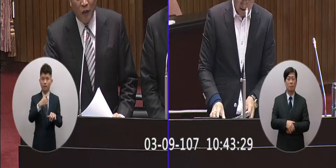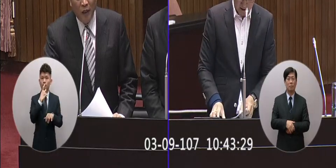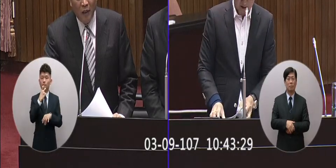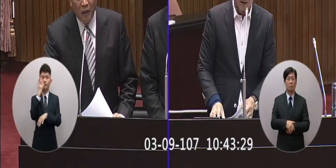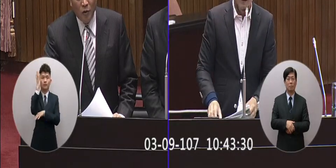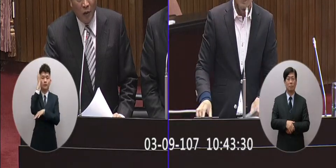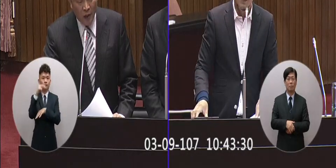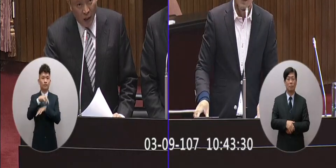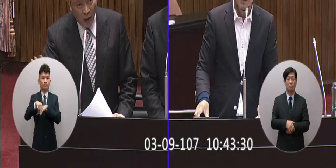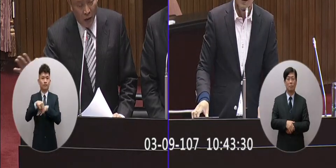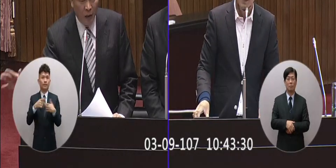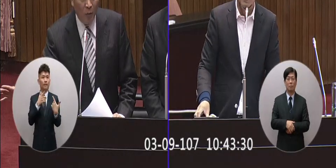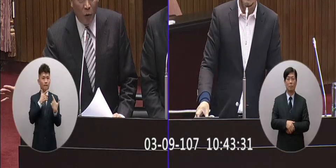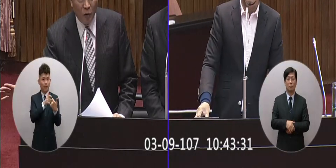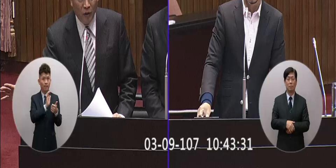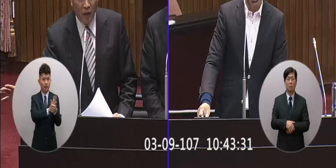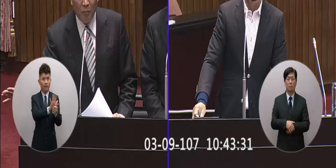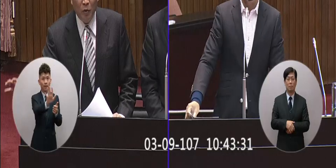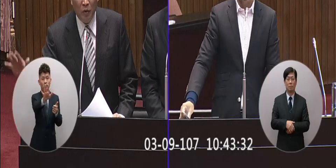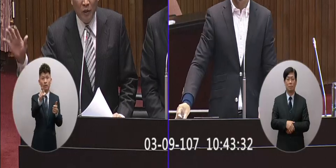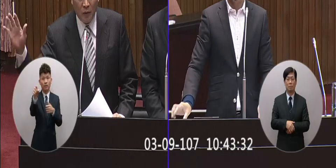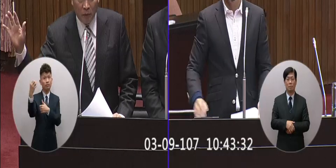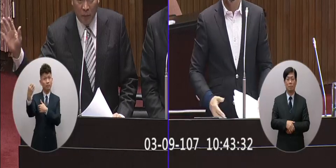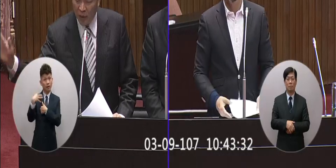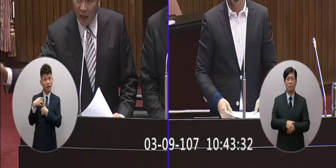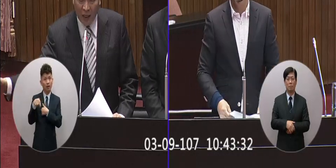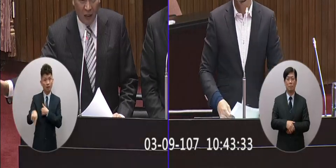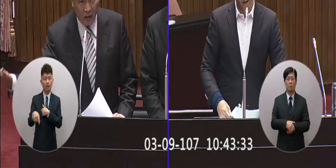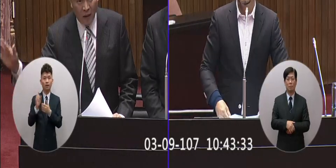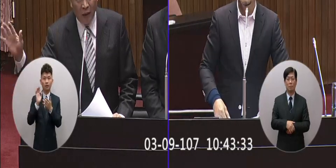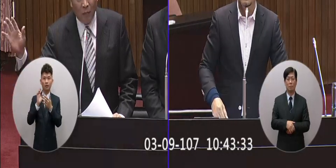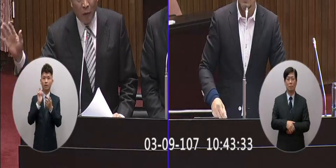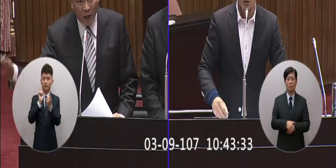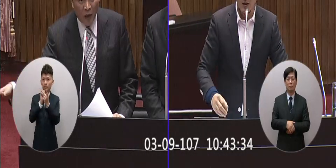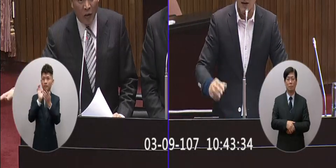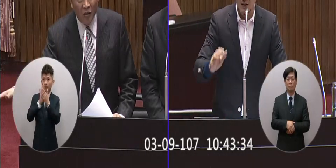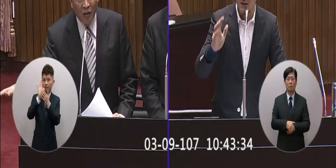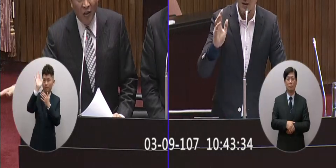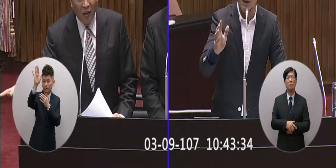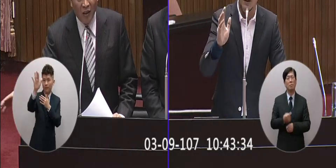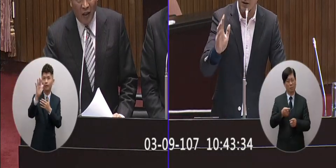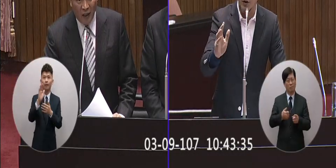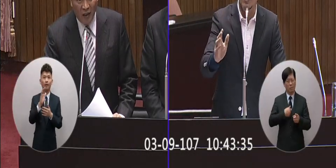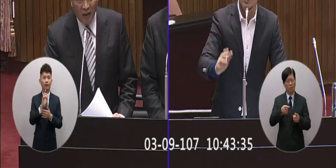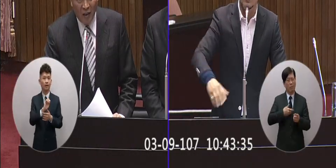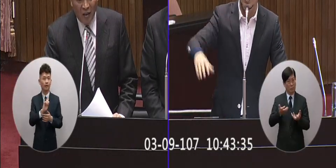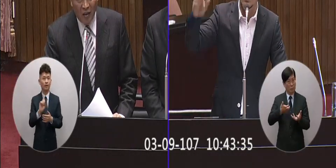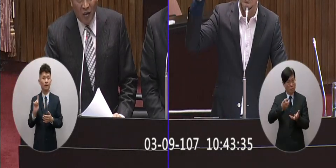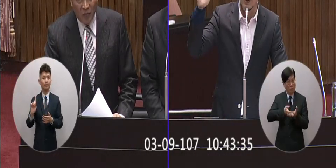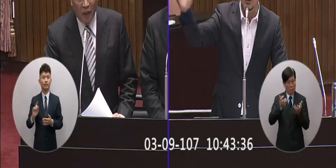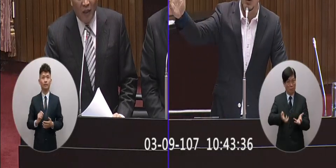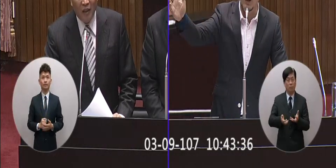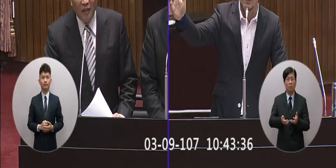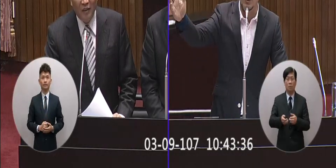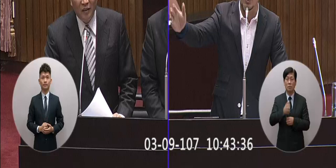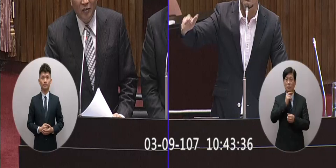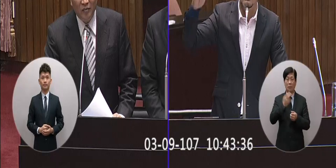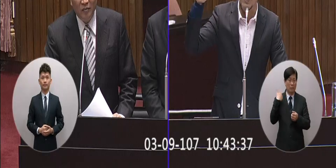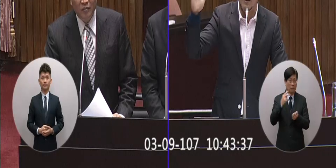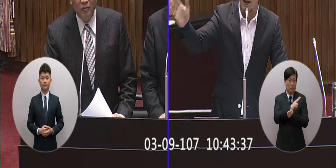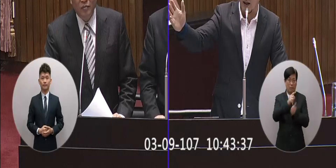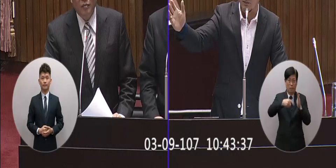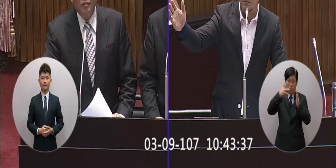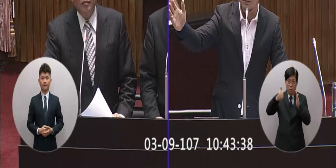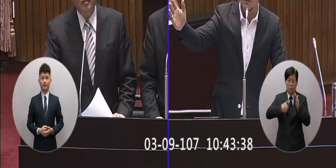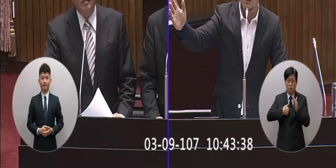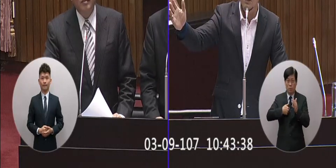导措施。所以你只搞这个部分，咱不管是比来伊的肥料。 院长，这个事情很严重吼。从林权院长的时候，